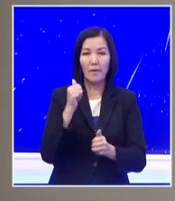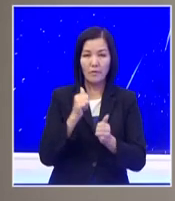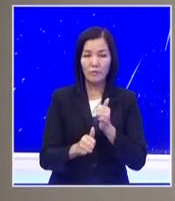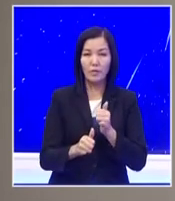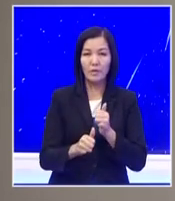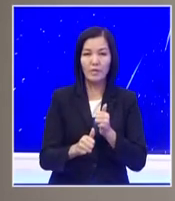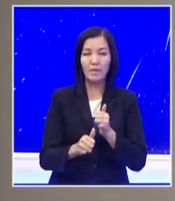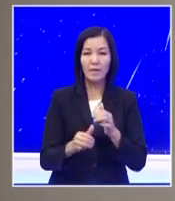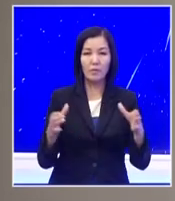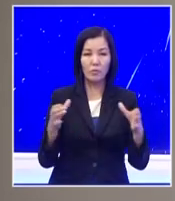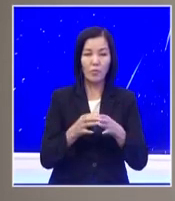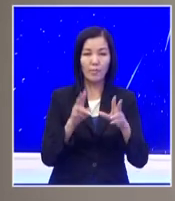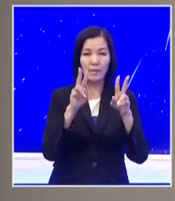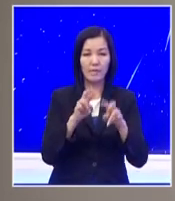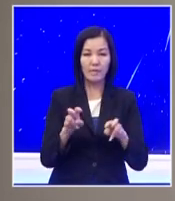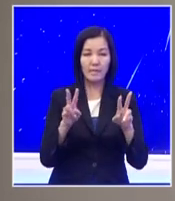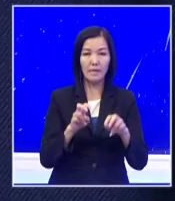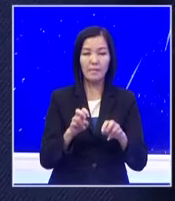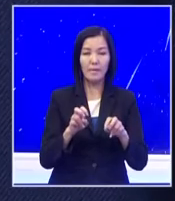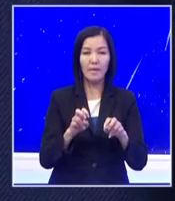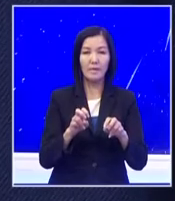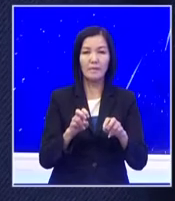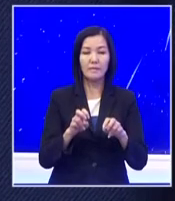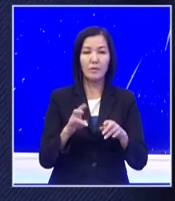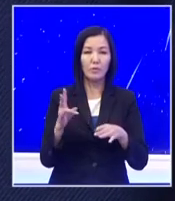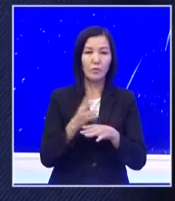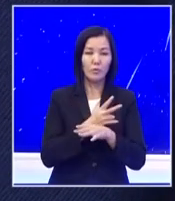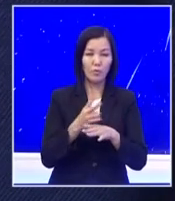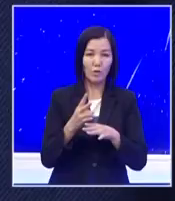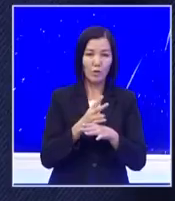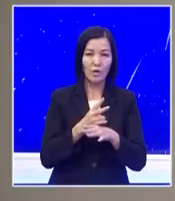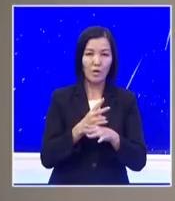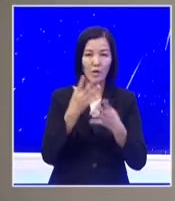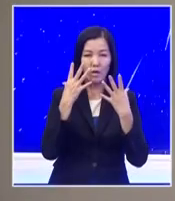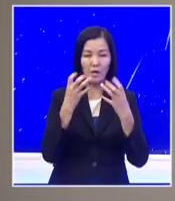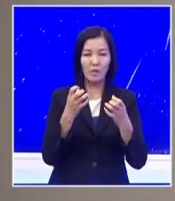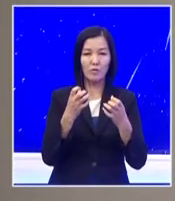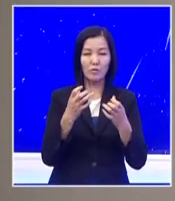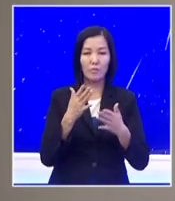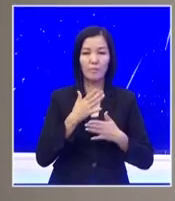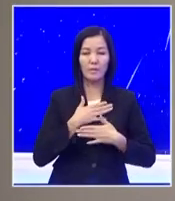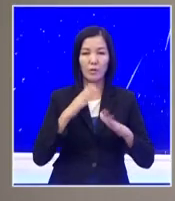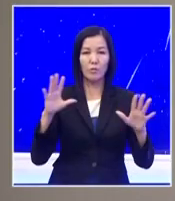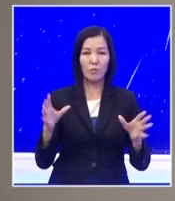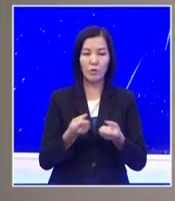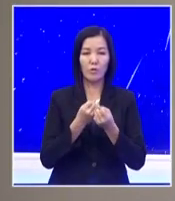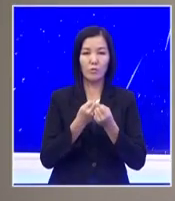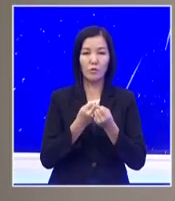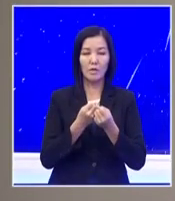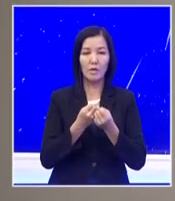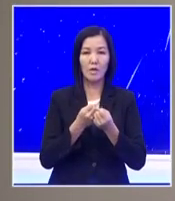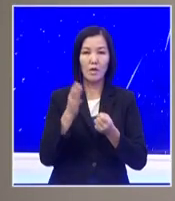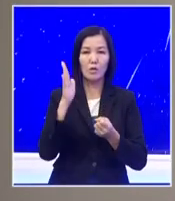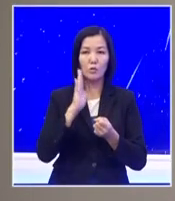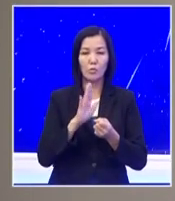сол жабайы жағажайларды патрульдеу жүргізеді. Түнгі патрульдей дейді, қараңғы түскеннен кейін біздің құтқарушылар